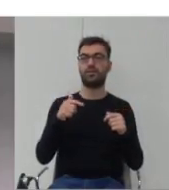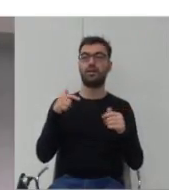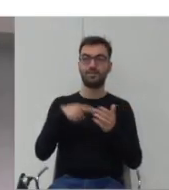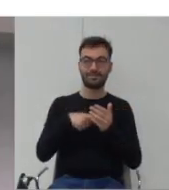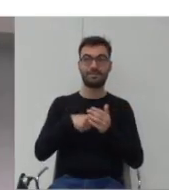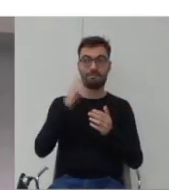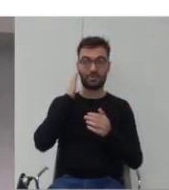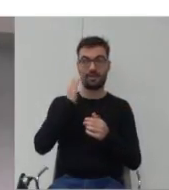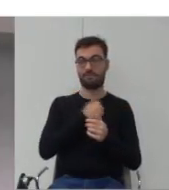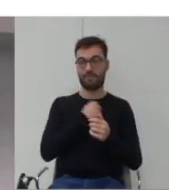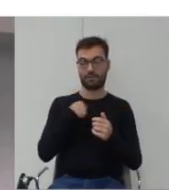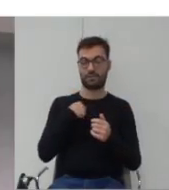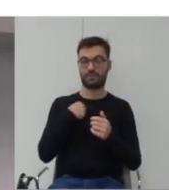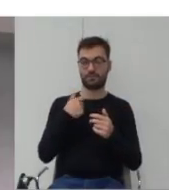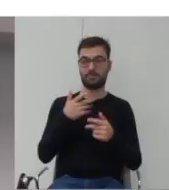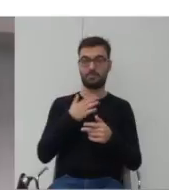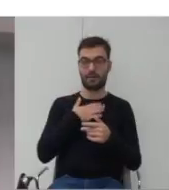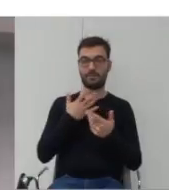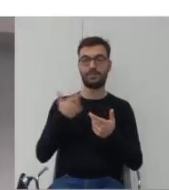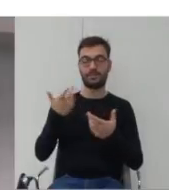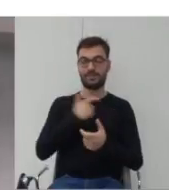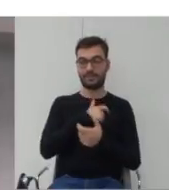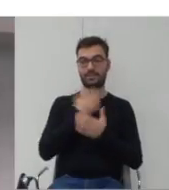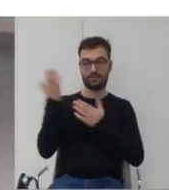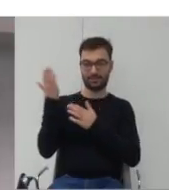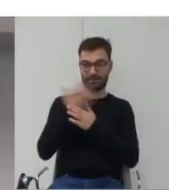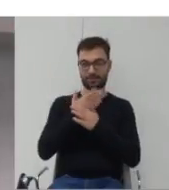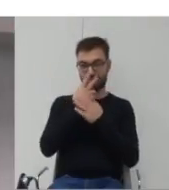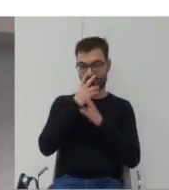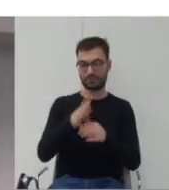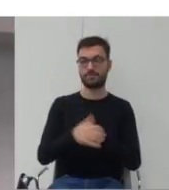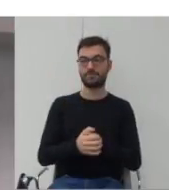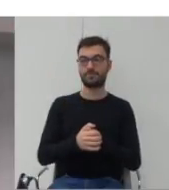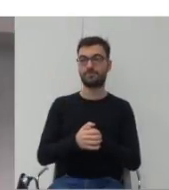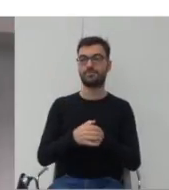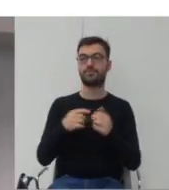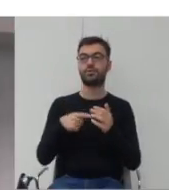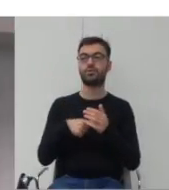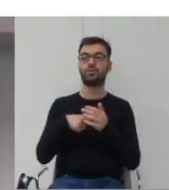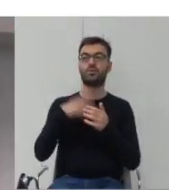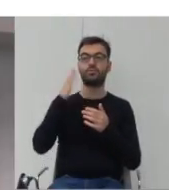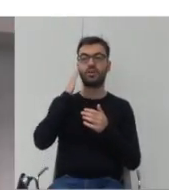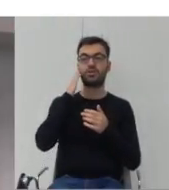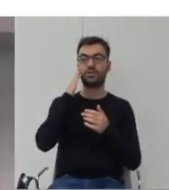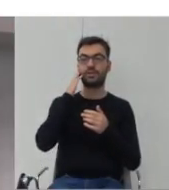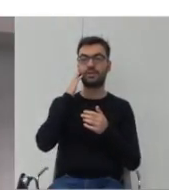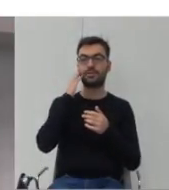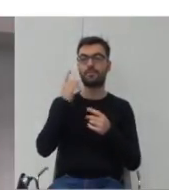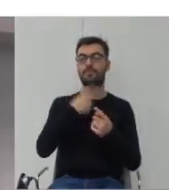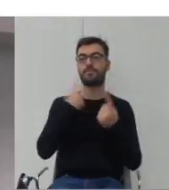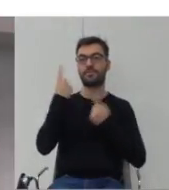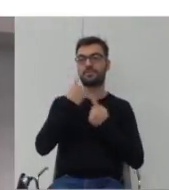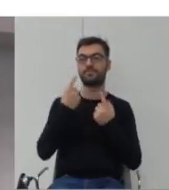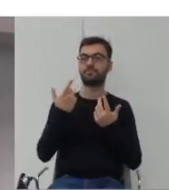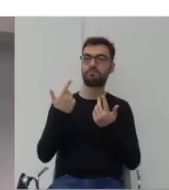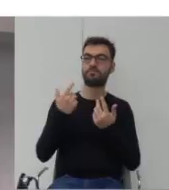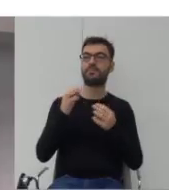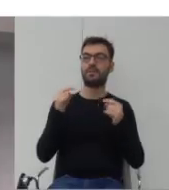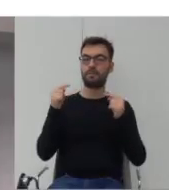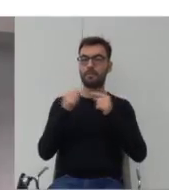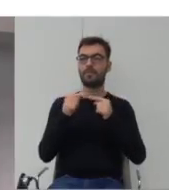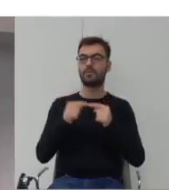warszawskim mieszkaniu, do którego będziemy Państwa serdecznie zapraszali. To jest mieszkanie, które w naszym przekonaniu odpowiada